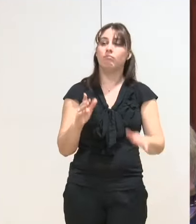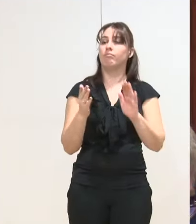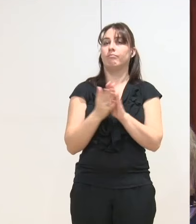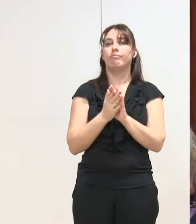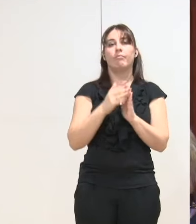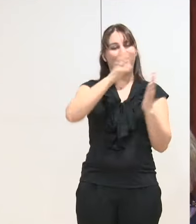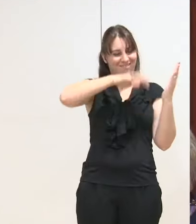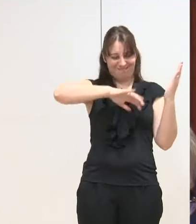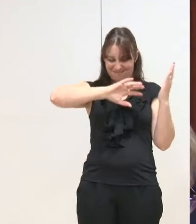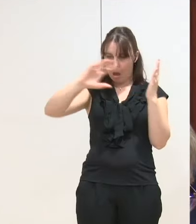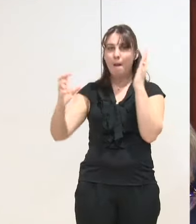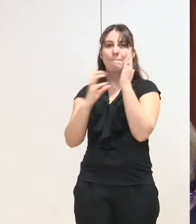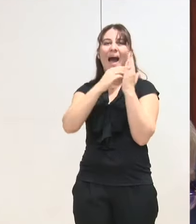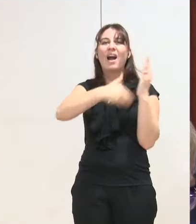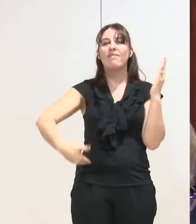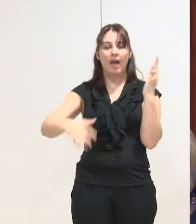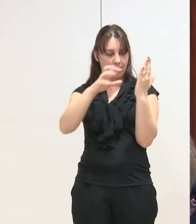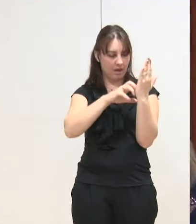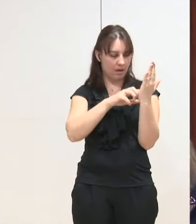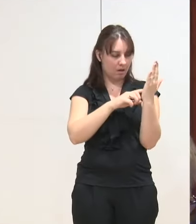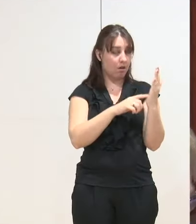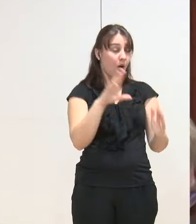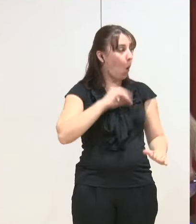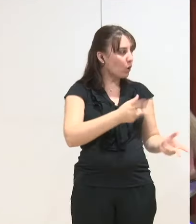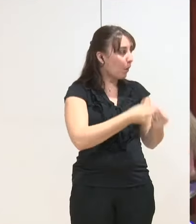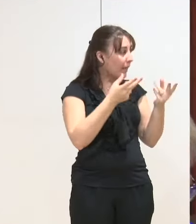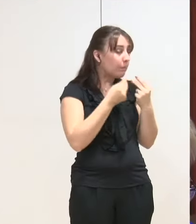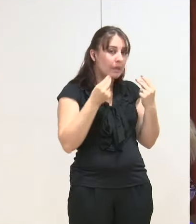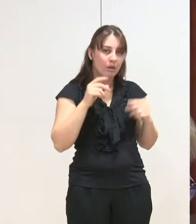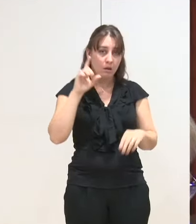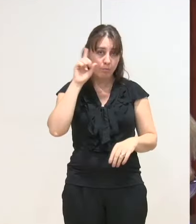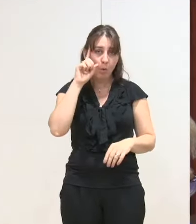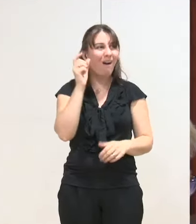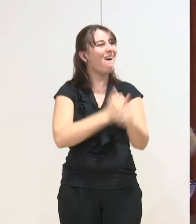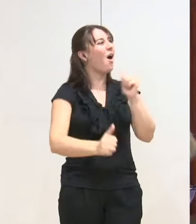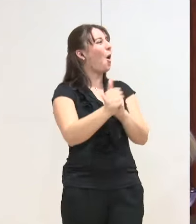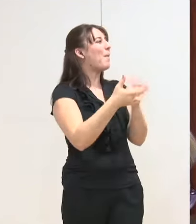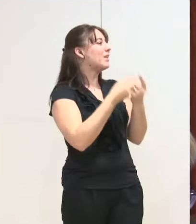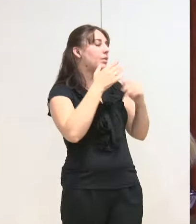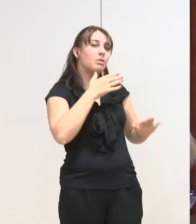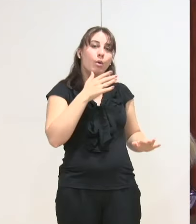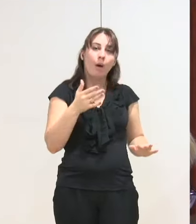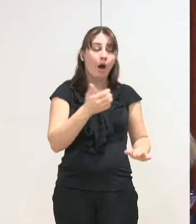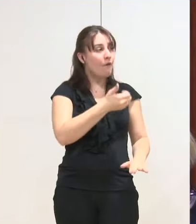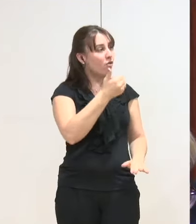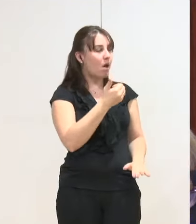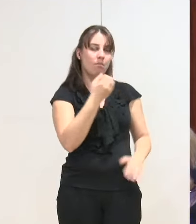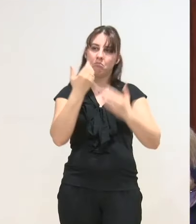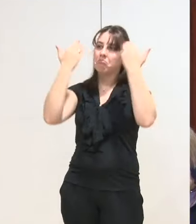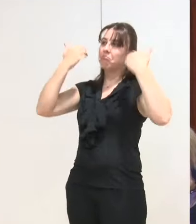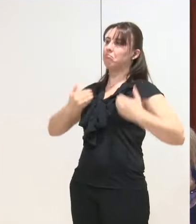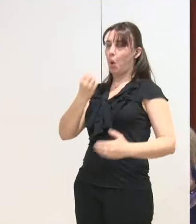paragraphe vous expliquez heureusement que vous le dites personne ne le dirait à votre vous vous en doutez que vous êtes de bons